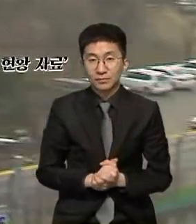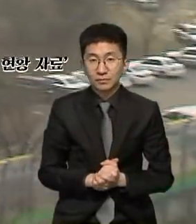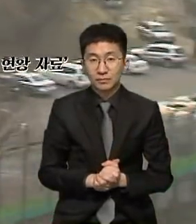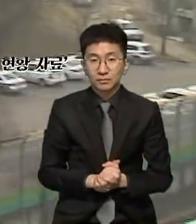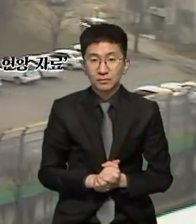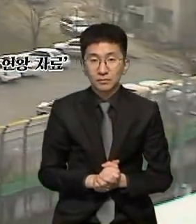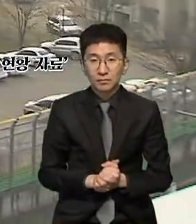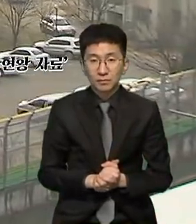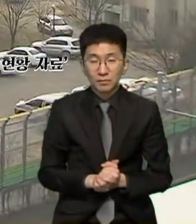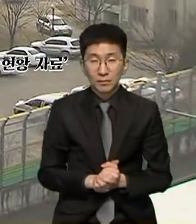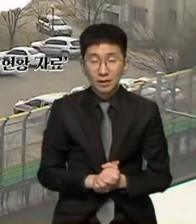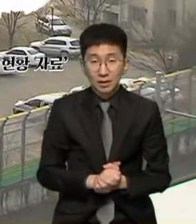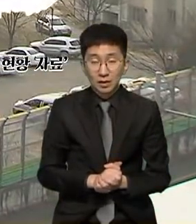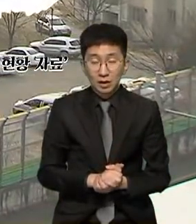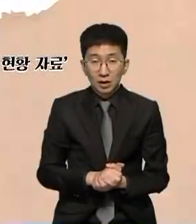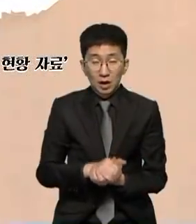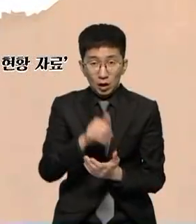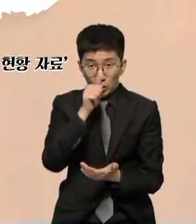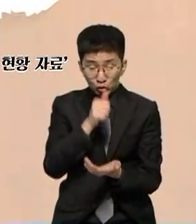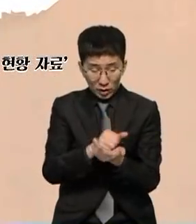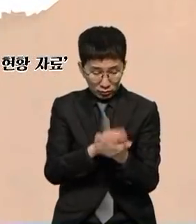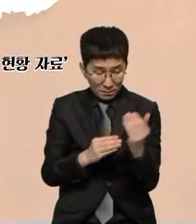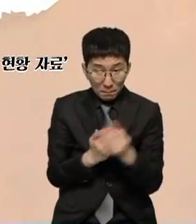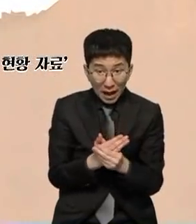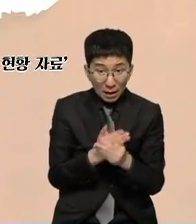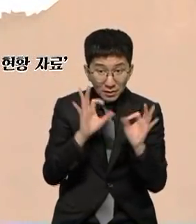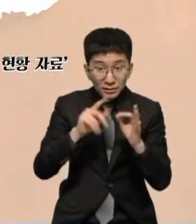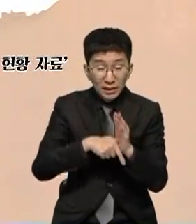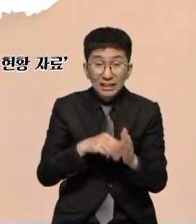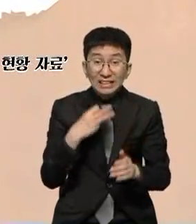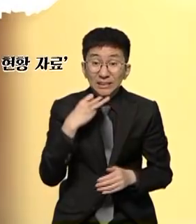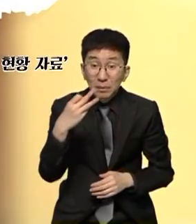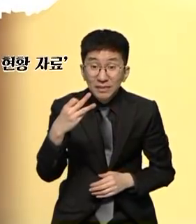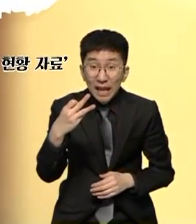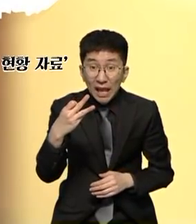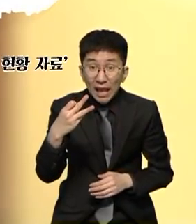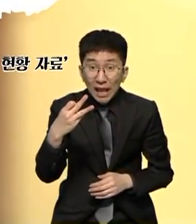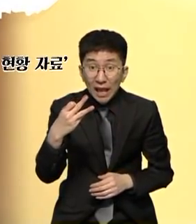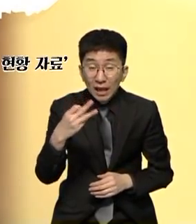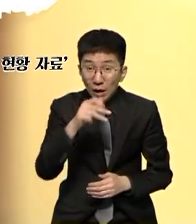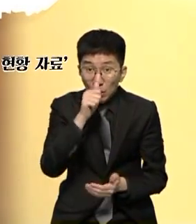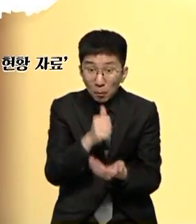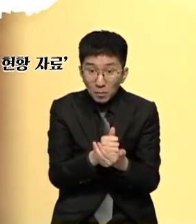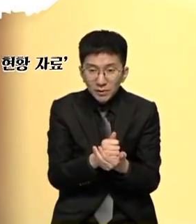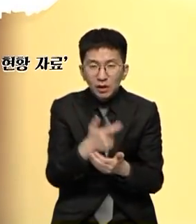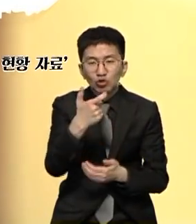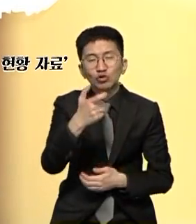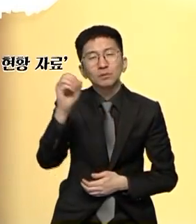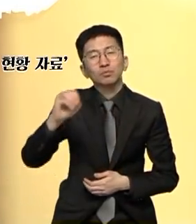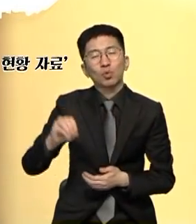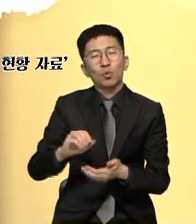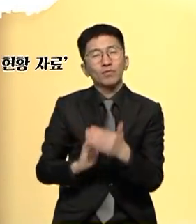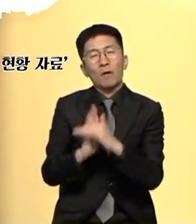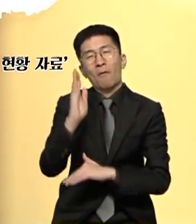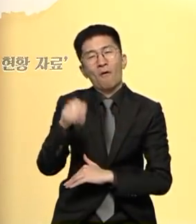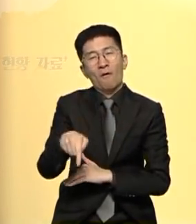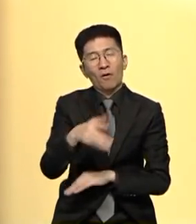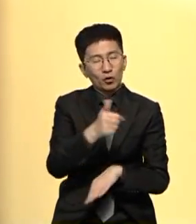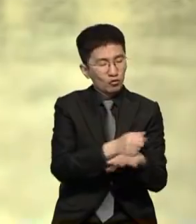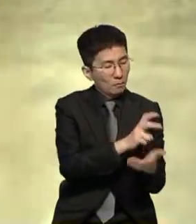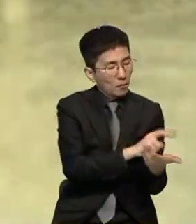촉법소년 강력범죄 사건 가운데 만 13세의 범죄율은 60%를 훌쩍 넘는다는 점을 고려한